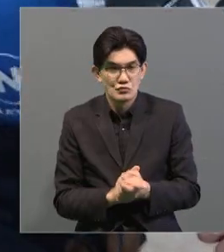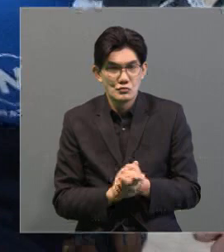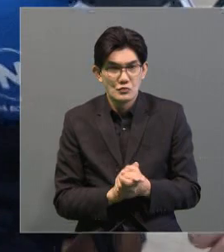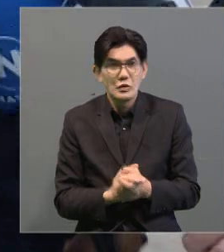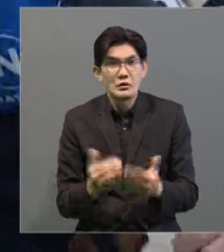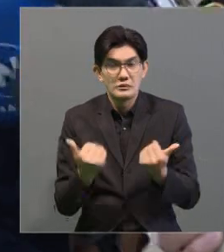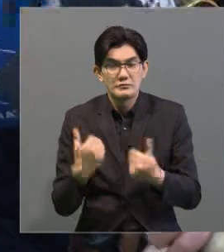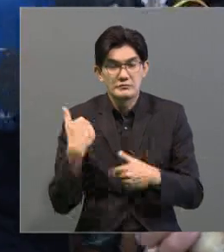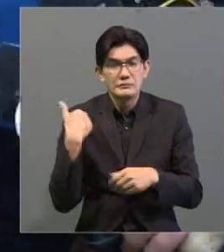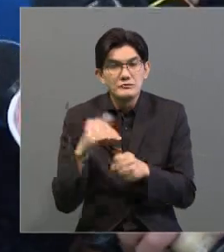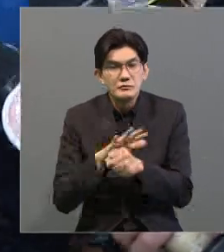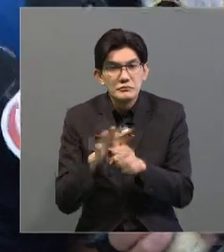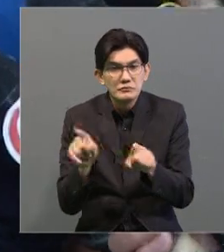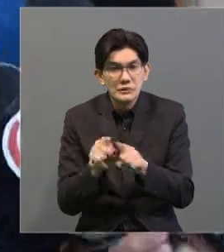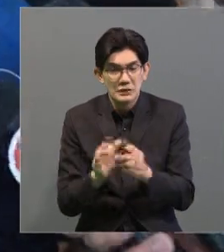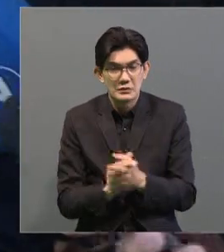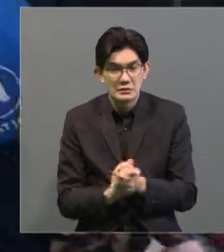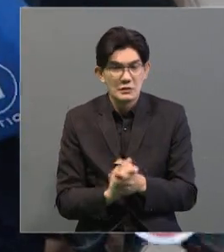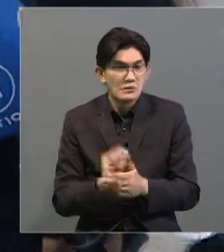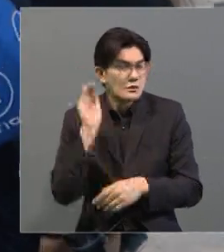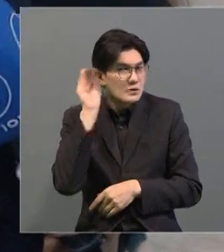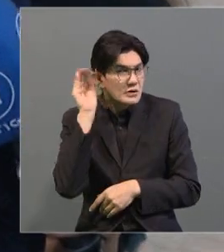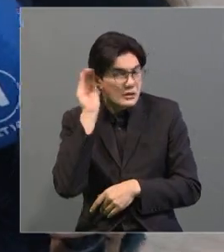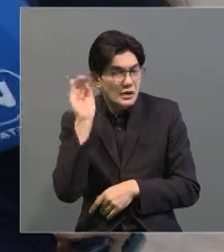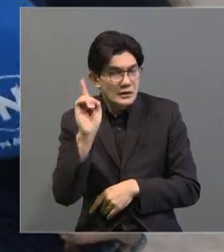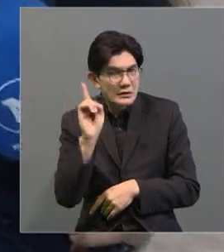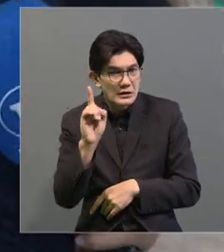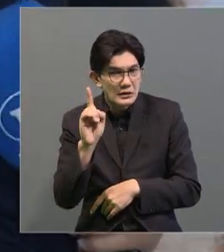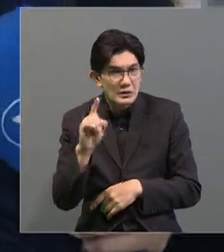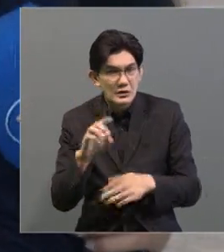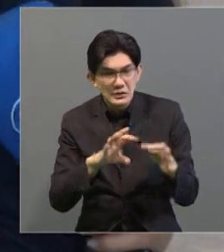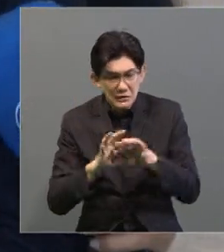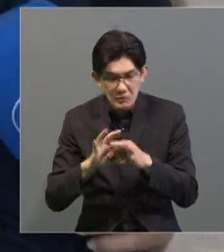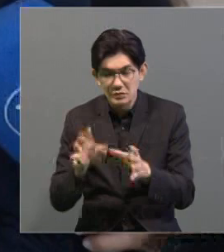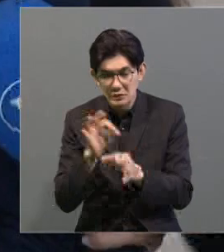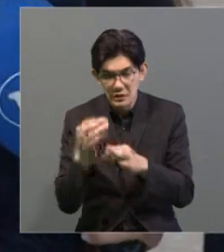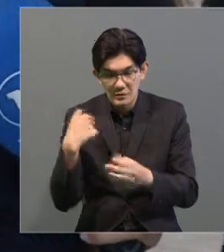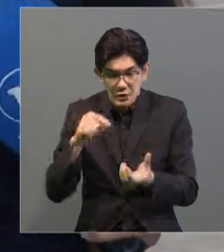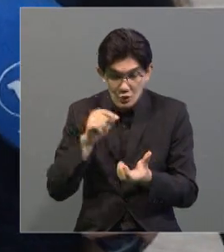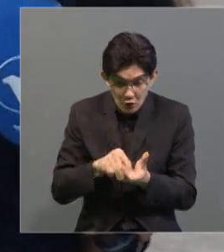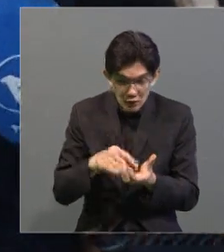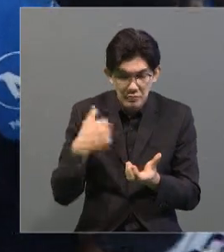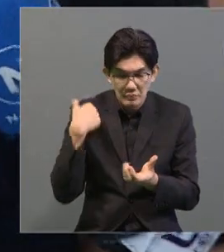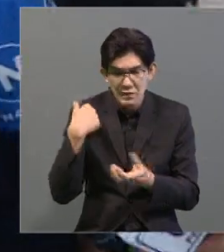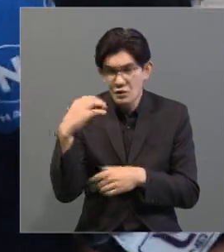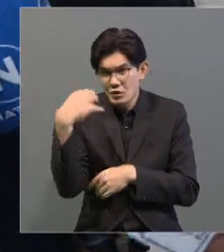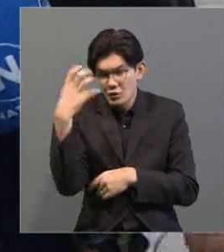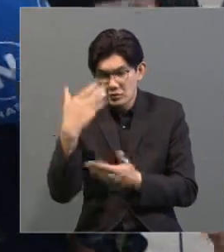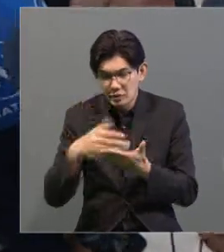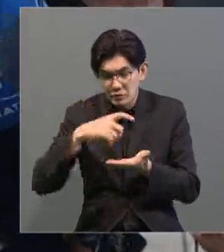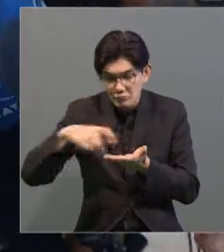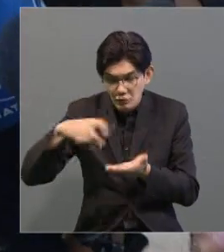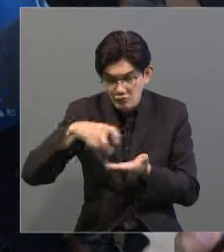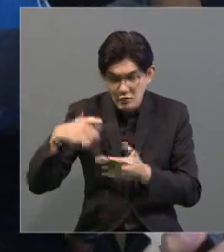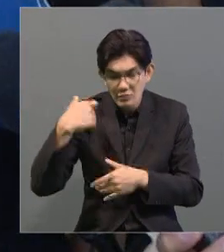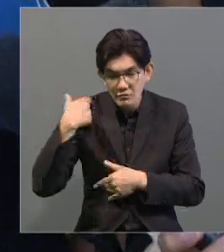ใส่จังหวะตรงนี้เข้ามาพอดีเลยผู้เสียหายเนี่ยหลงเชื่อคิดว่าเป็นเครือข่ายของธนาคารก็เลยกดลิงก์เข้าไปปรากฏถูกหลอกให้โอนเงินไปหลายครั้ง